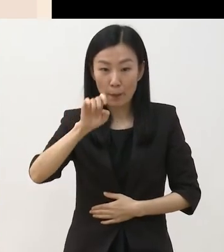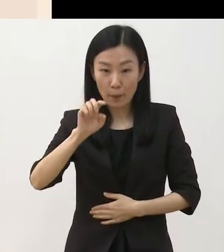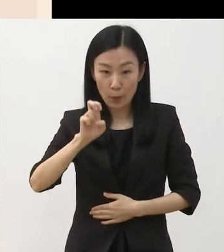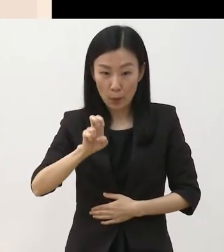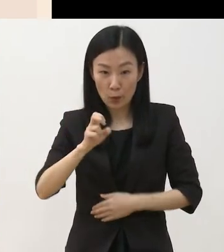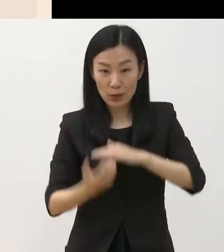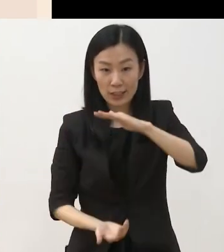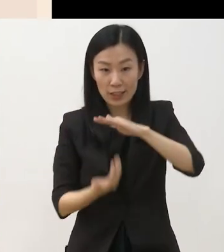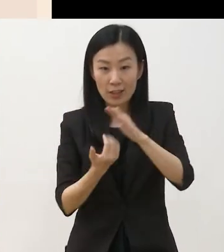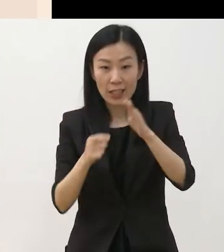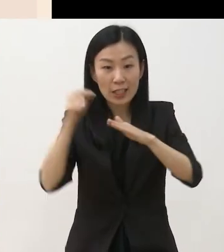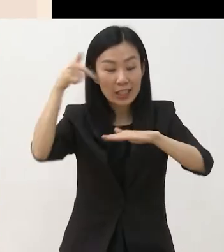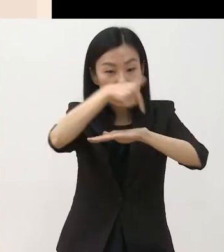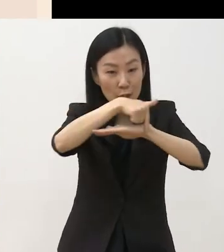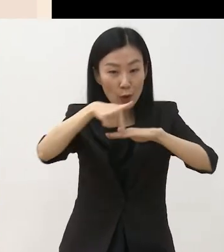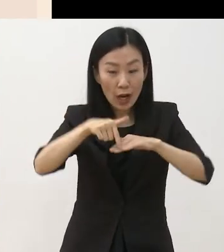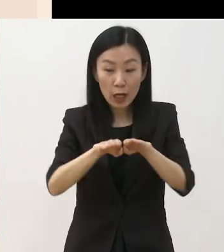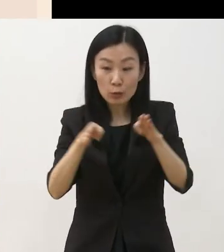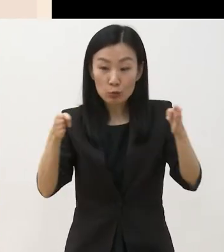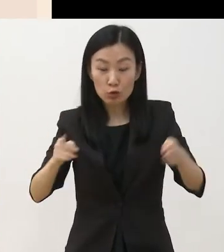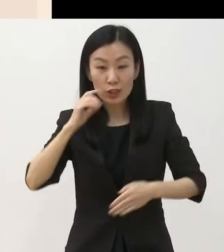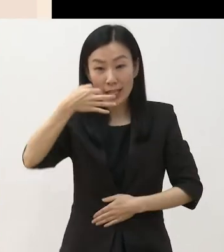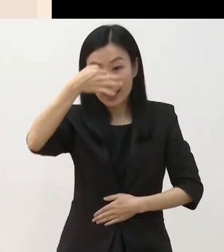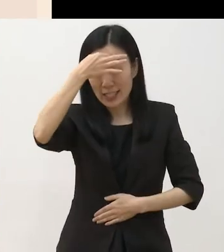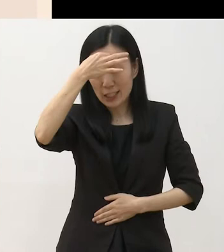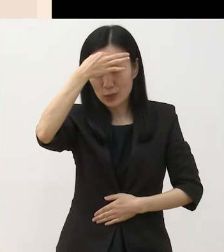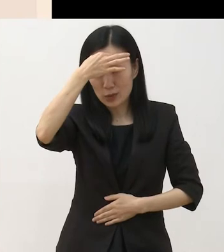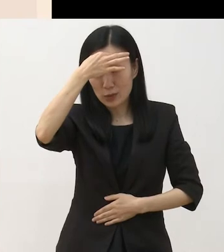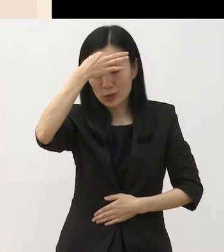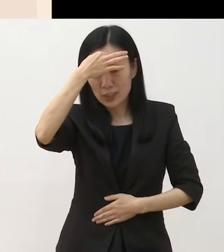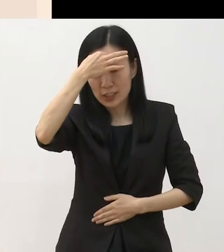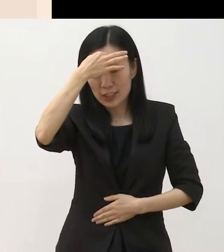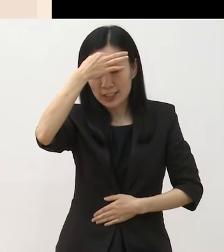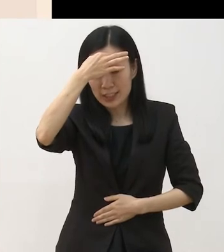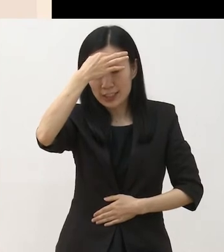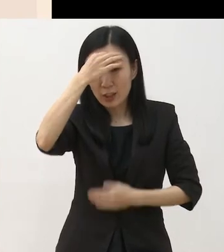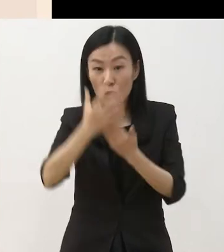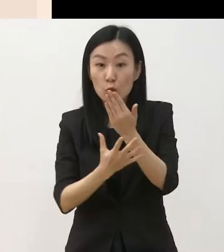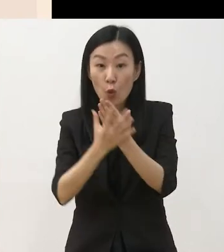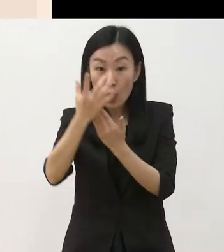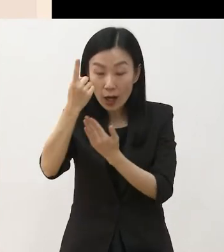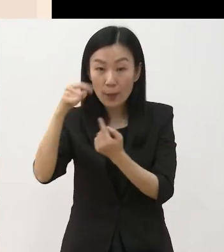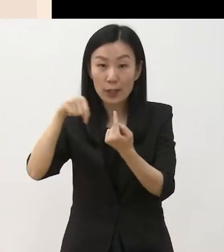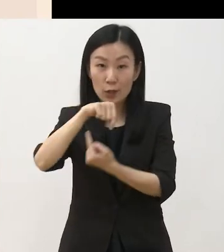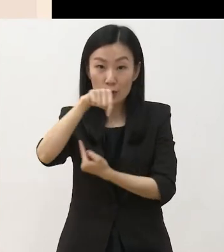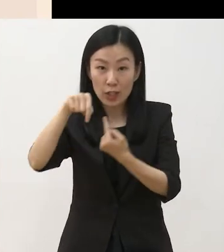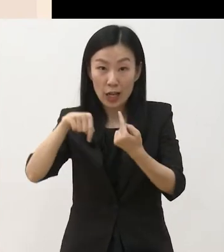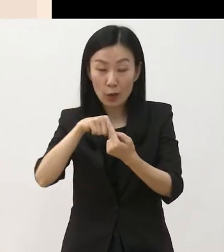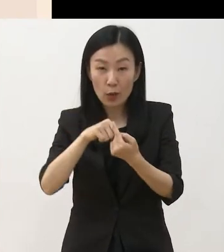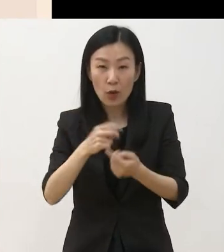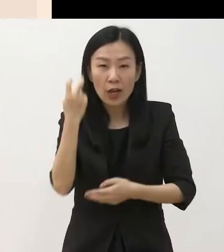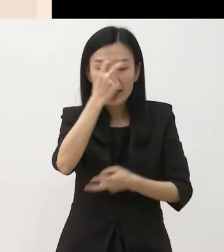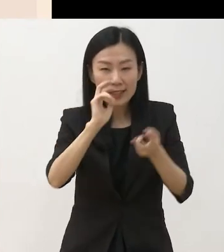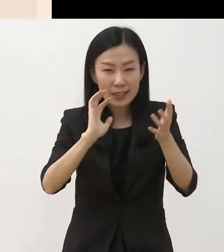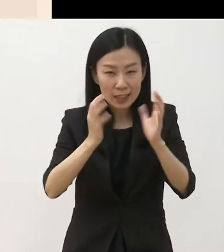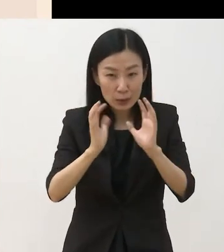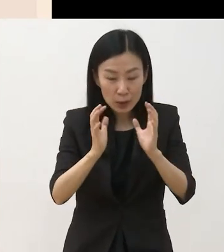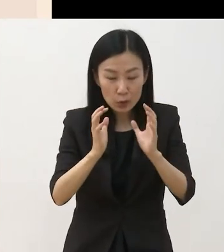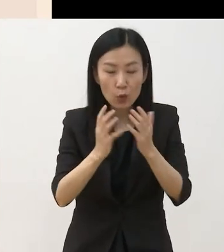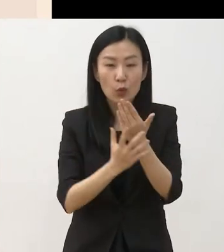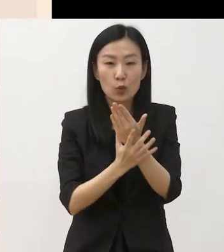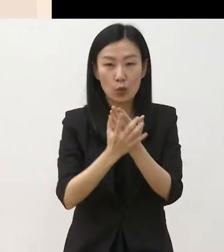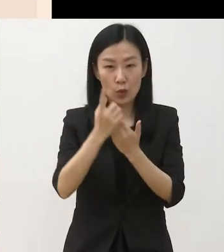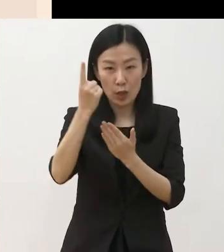기획자 과정과 그 다음에 무대 예술, 이렇게 해서 분야별 통합 운영을 하고 심의 또한 이렇게